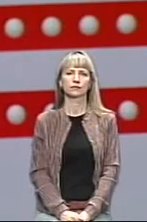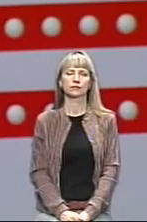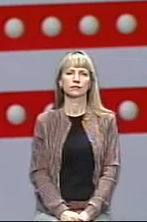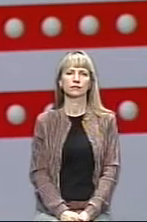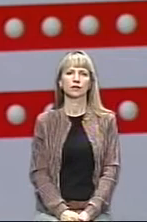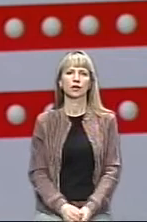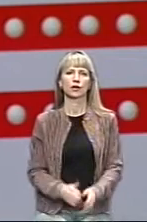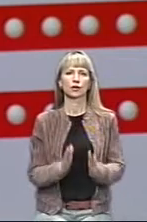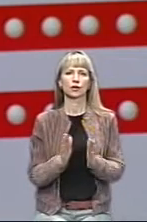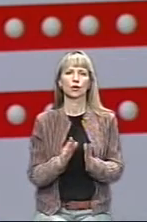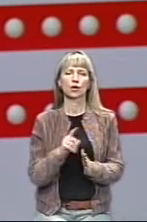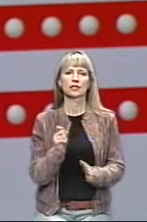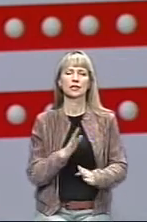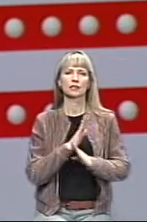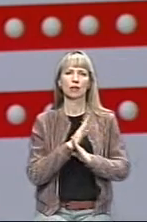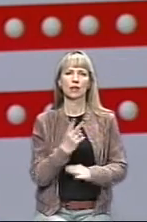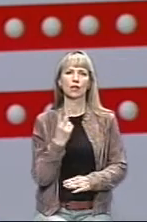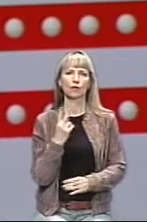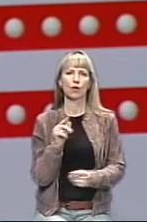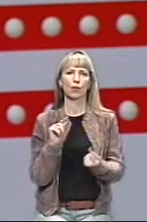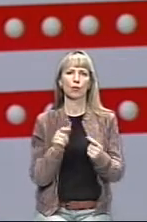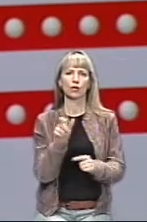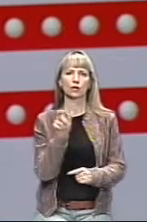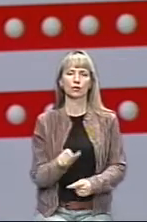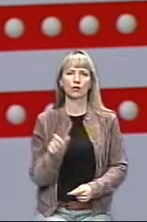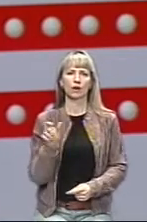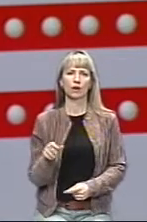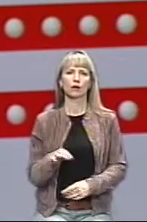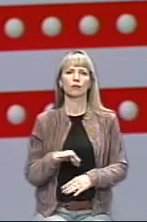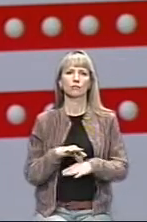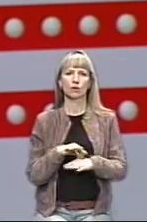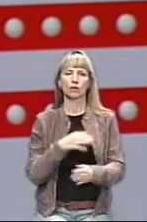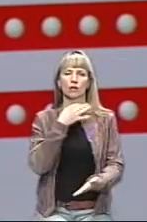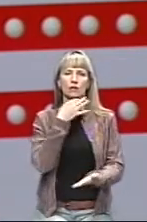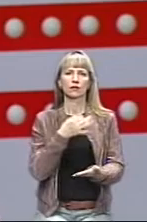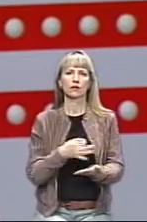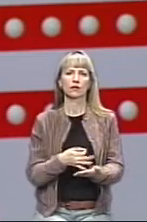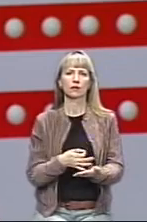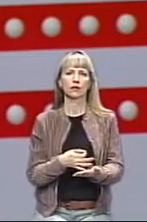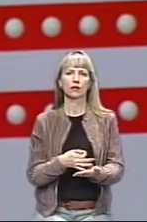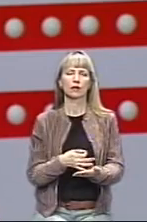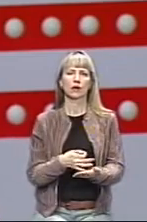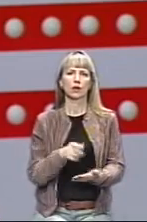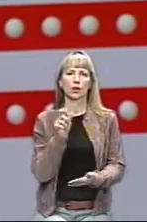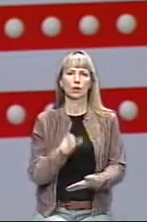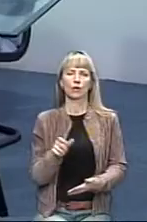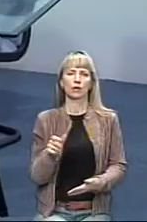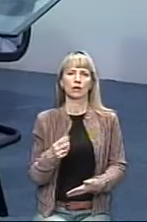Отже, лише за смерть двох протестувальників понесли покарання троє осіб.